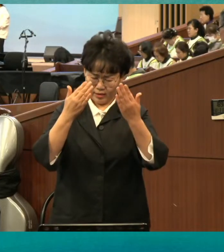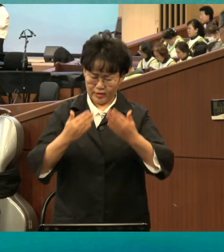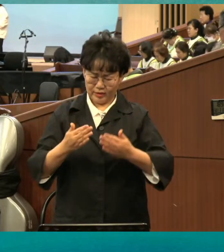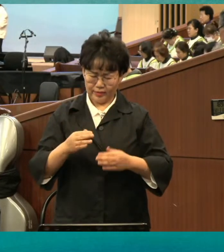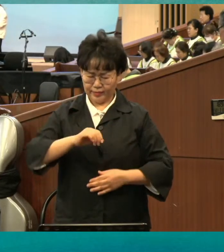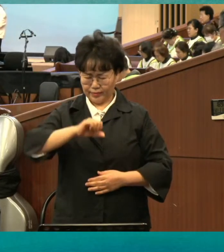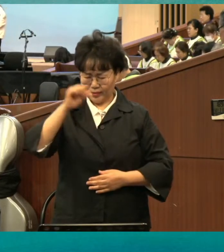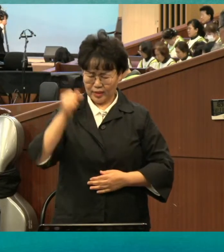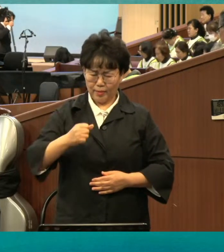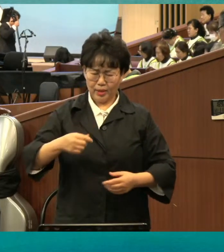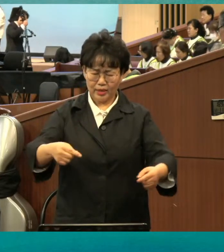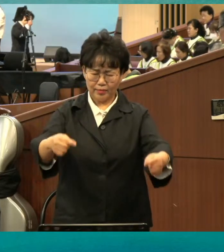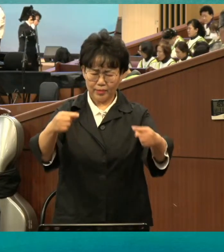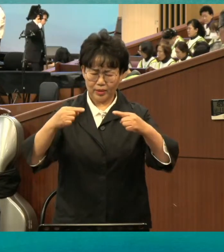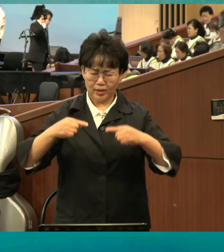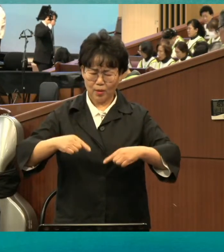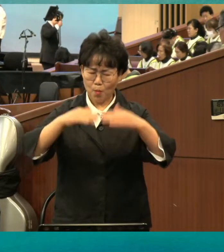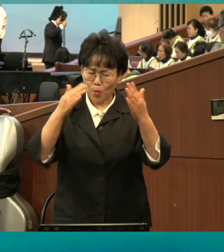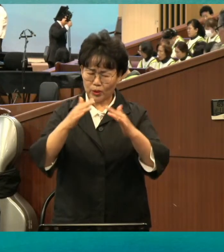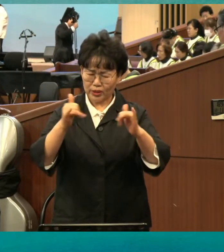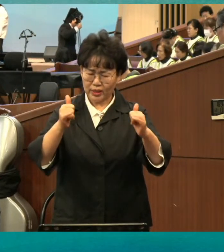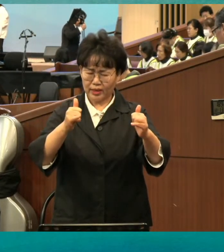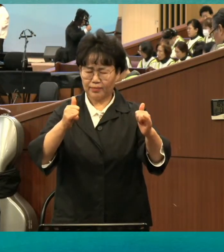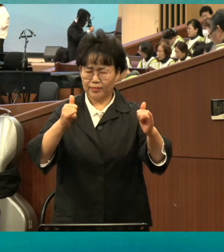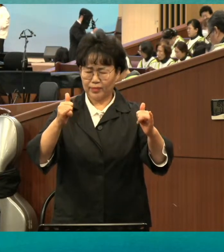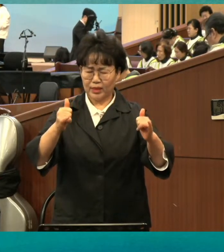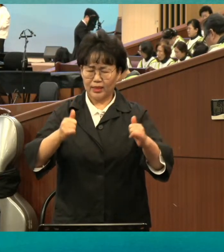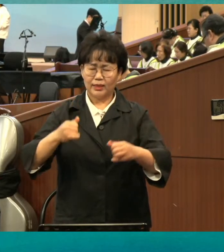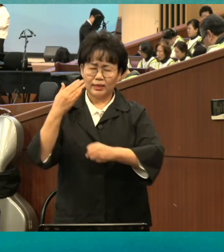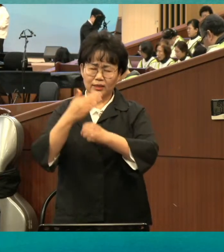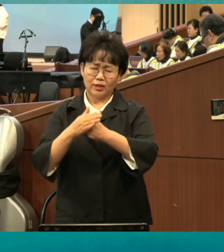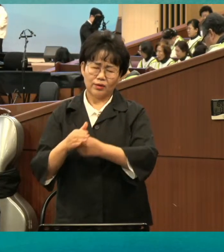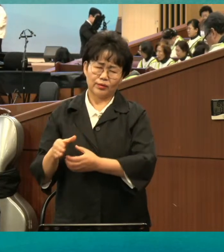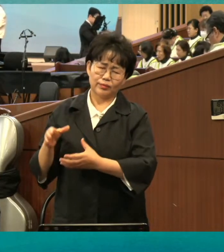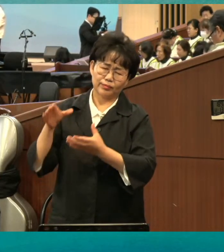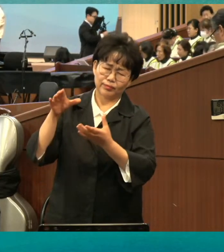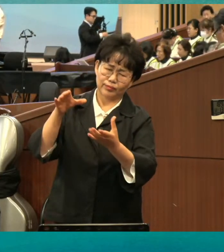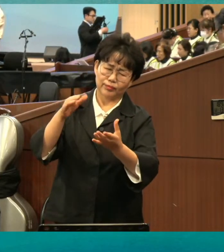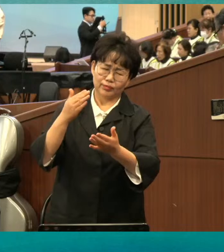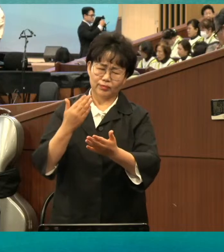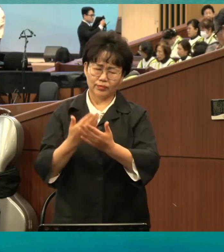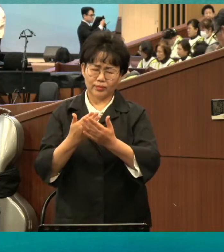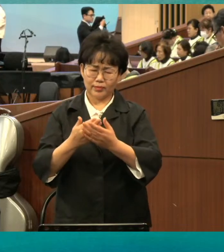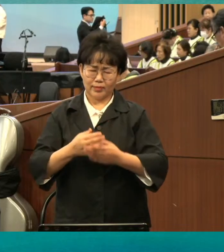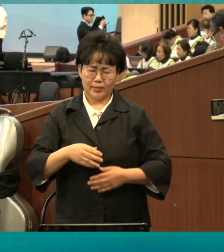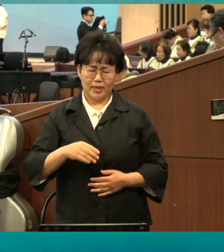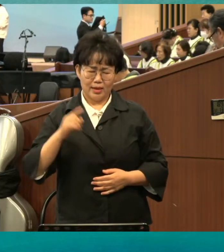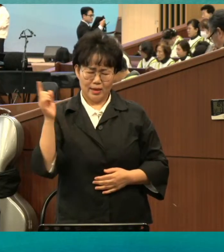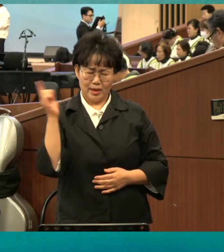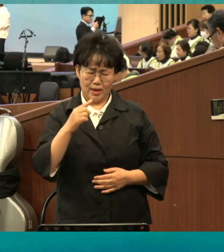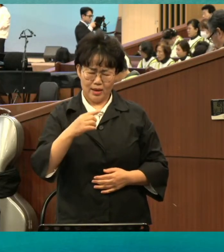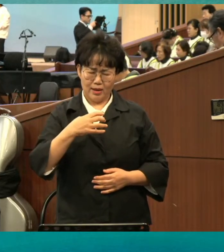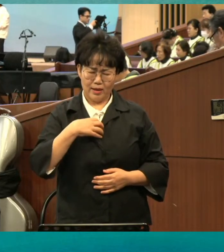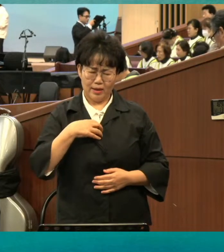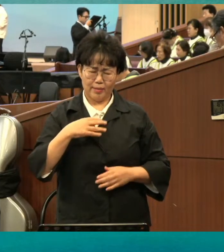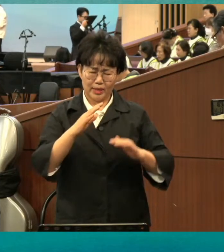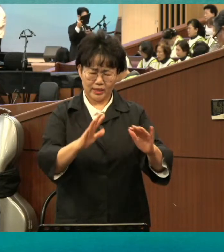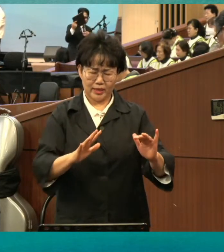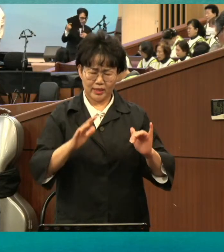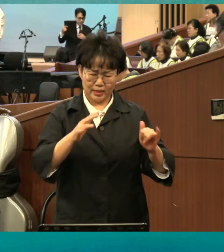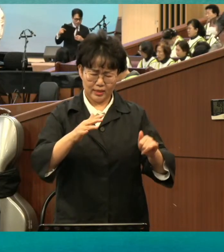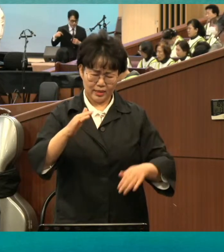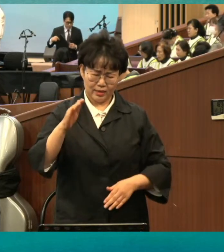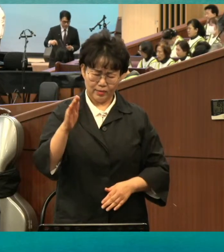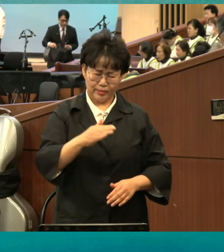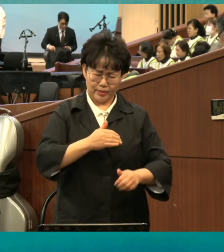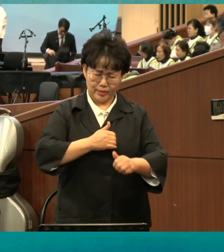백성들 주의 은혜로 채워주사 이 악하고 험한 세상을 능히 승리하는